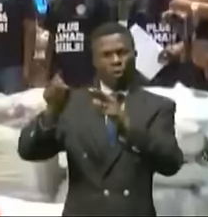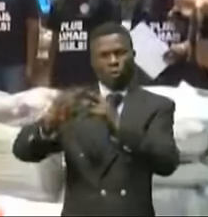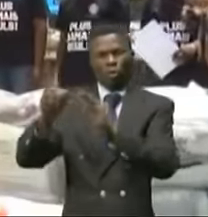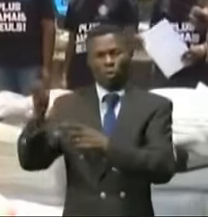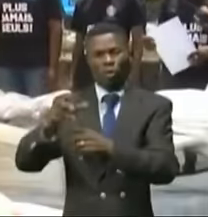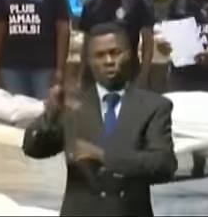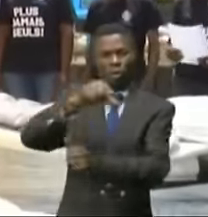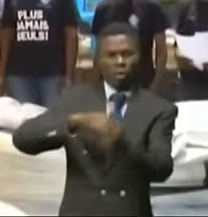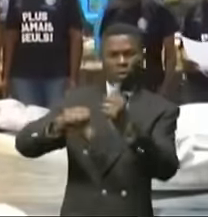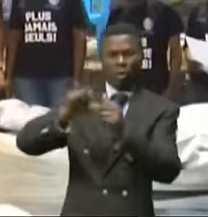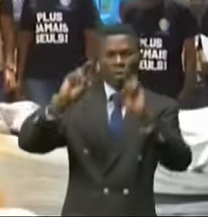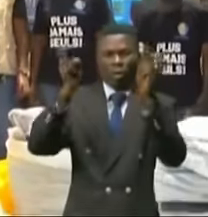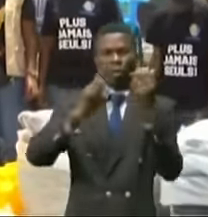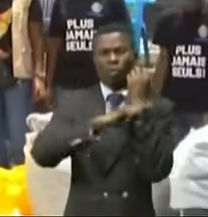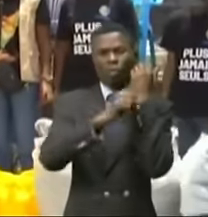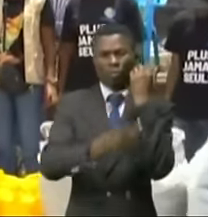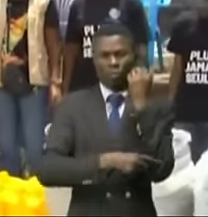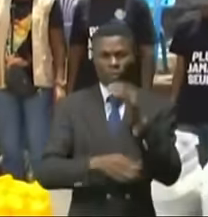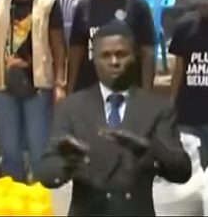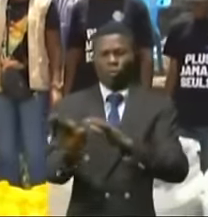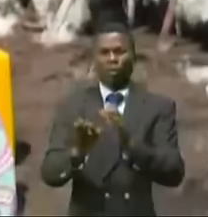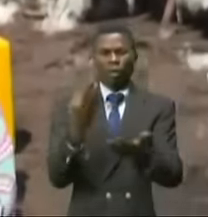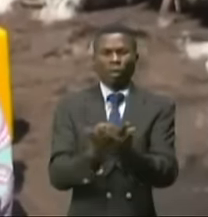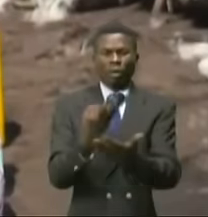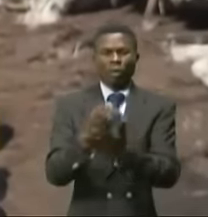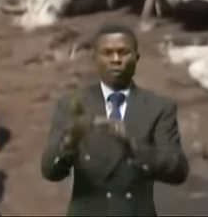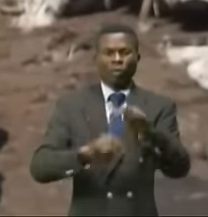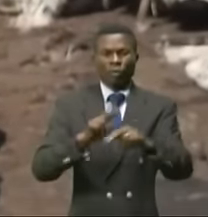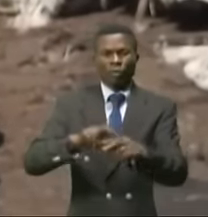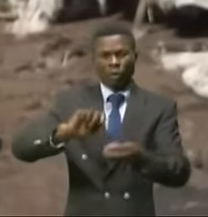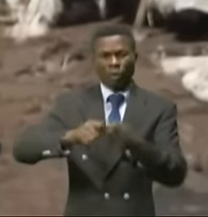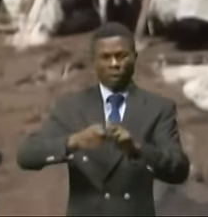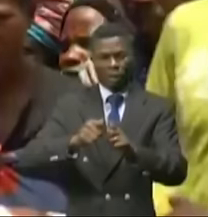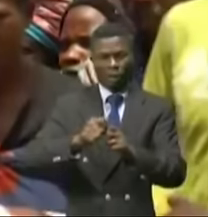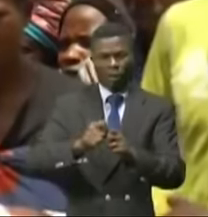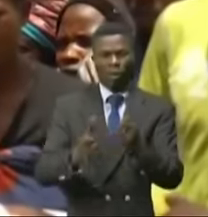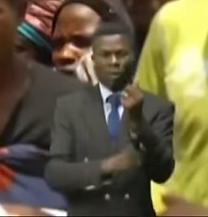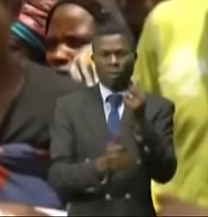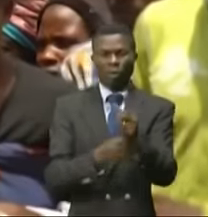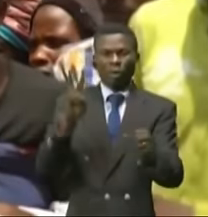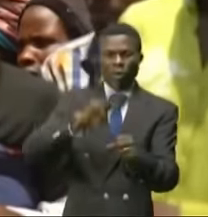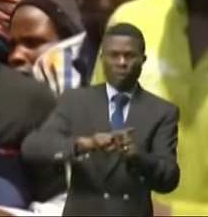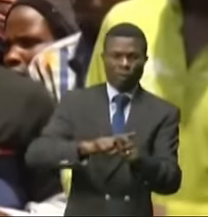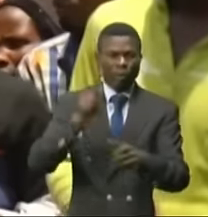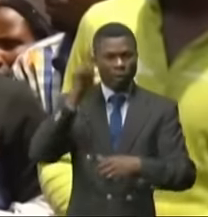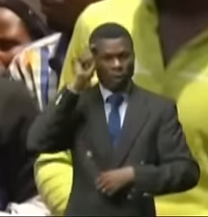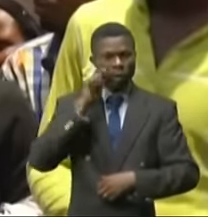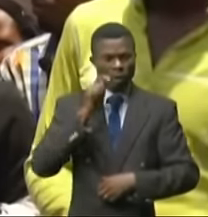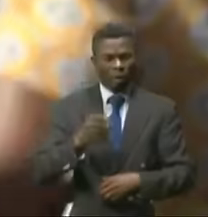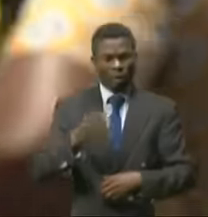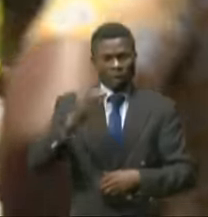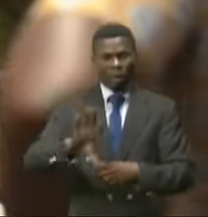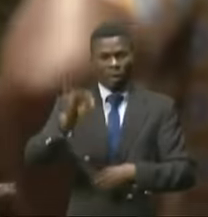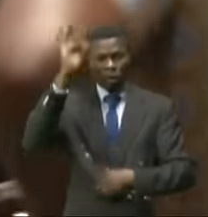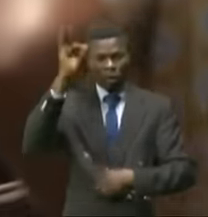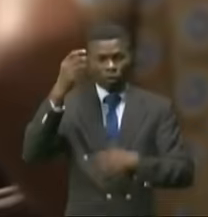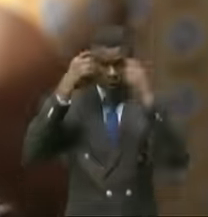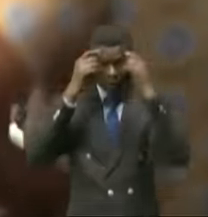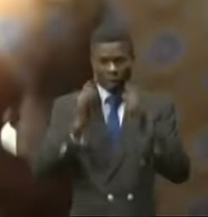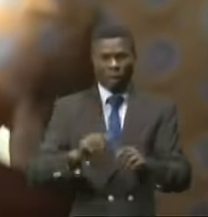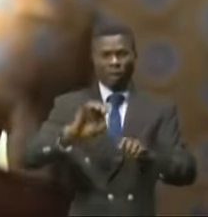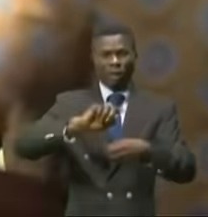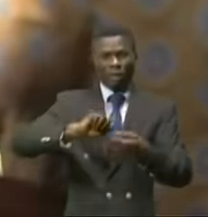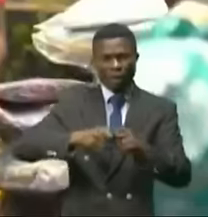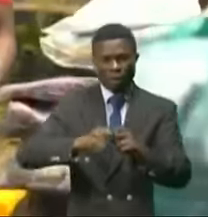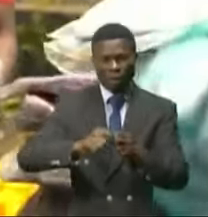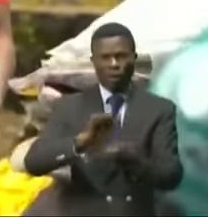périphérie de Goma, le Fonds national de réparation des victimes de violences sexuelles a opté pour une réparation intermédiaire en